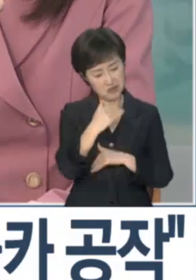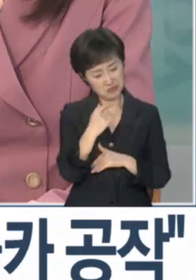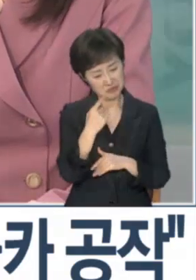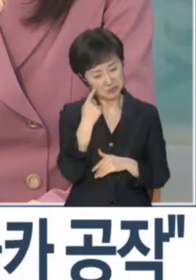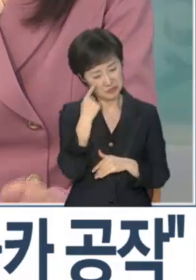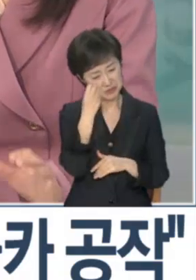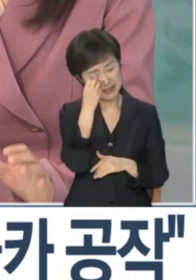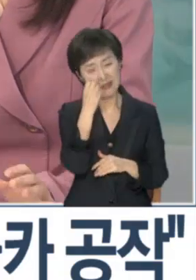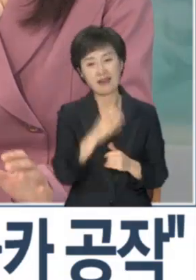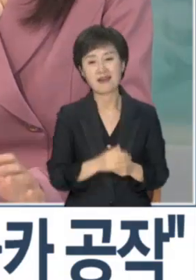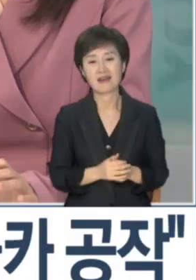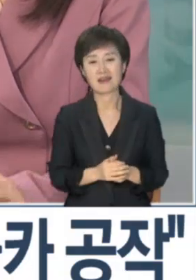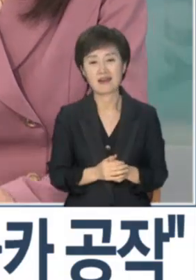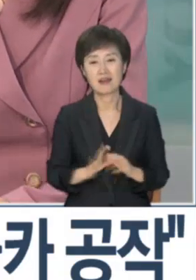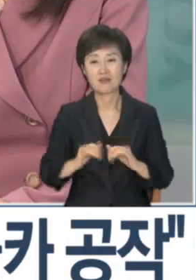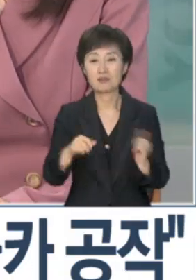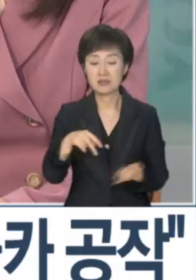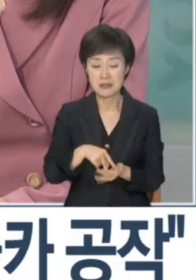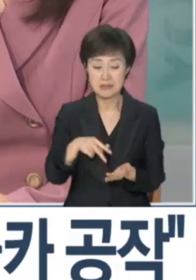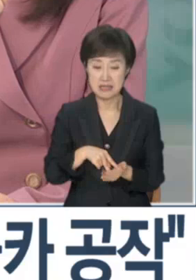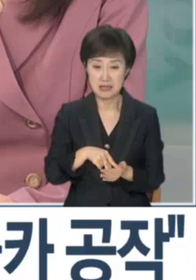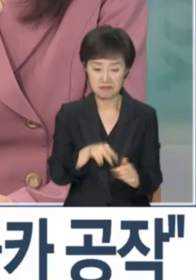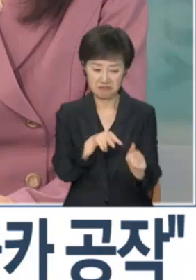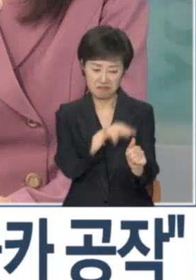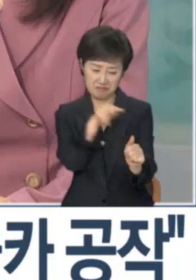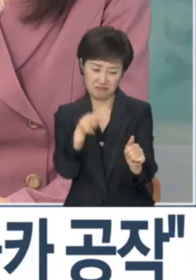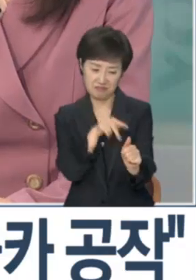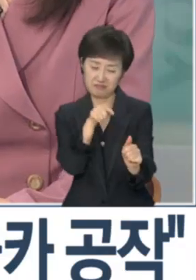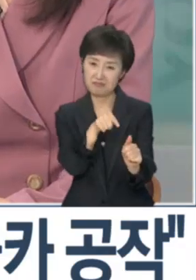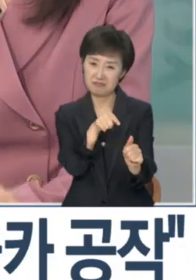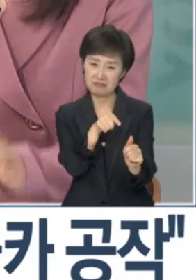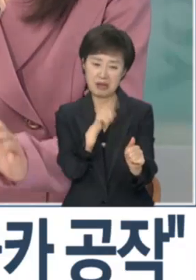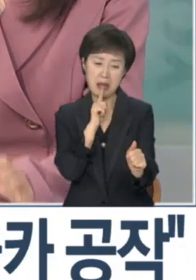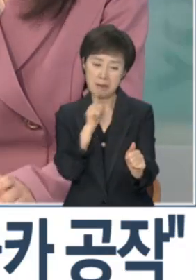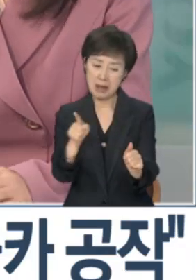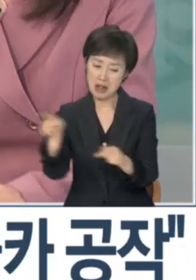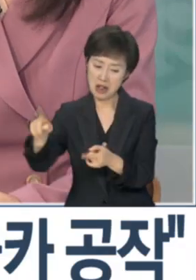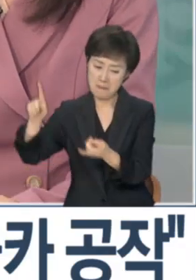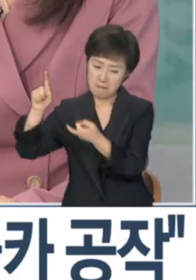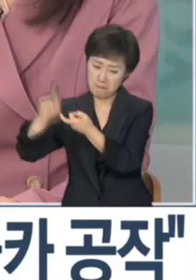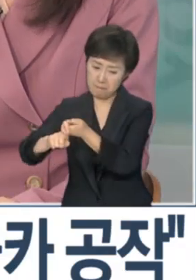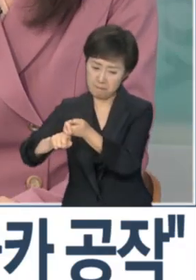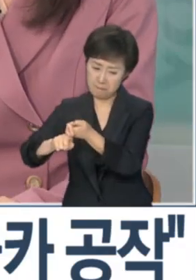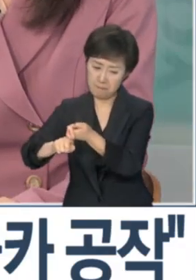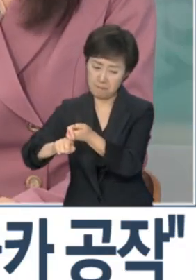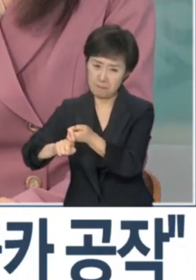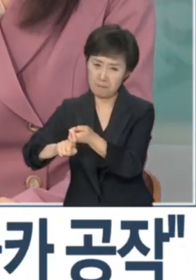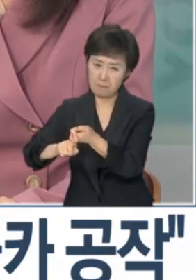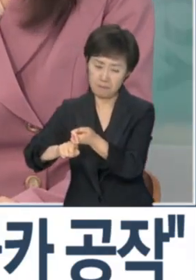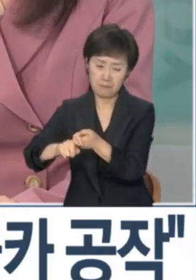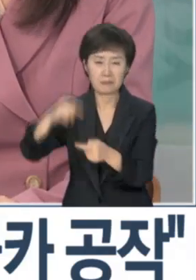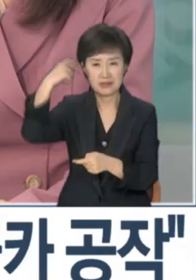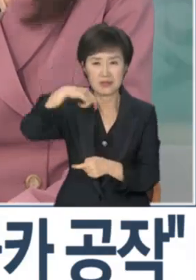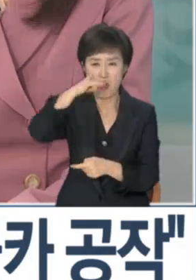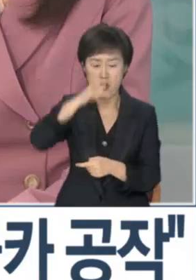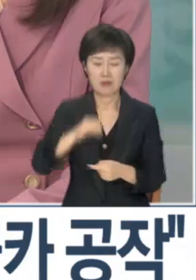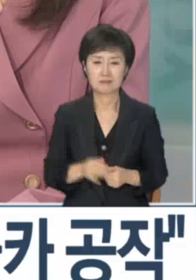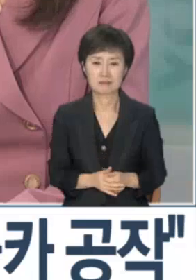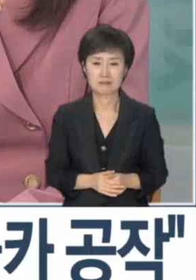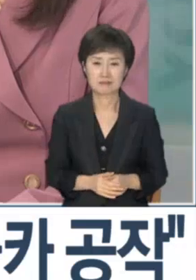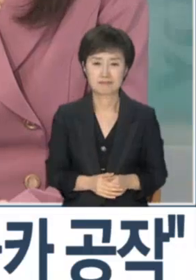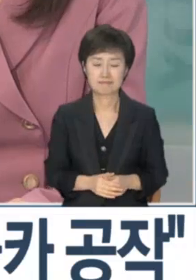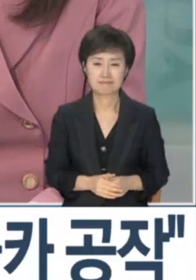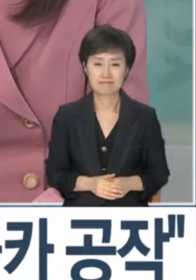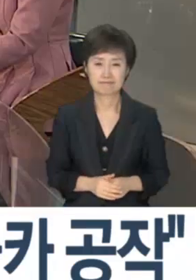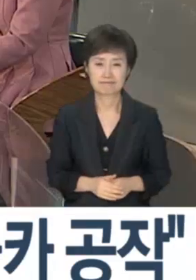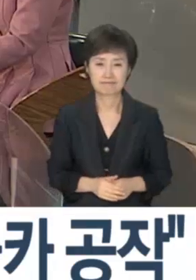때문에 국민들께서 보실 때에도 한동훈 장관의 발언이 좀 지나치게 여권에 편향돼 있다 이렇게 받아들이실 것 같습니다. 네,